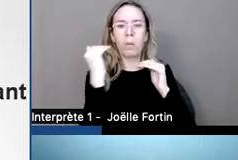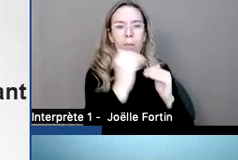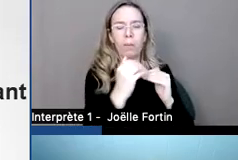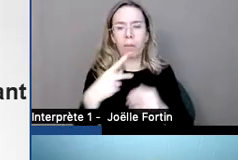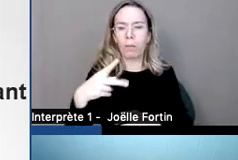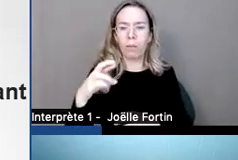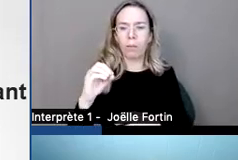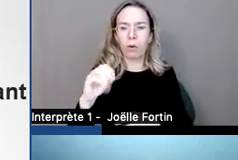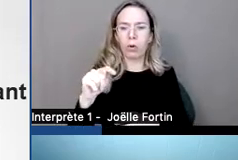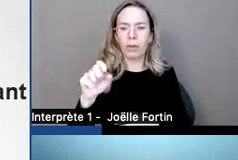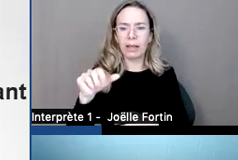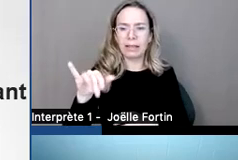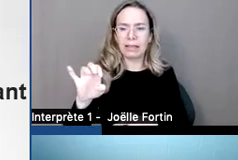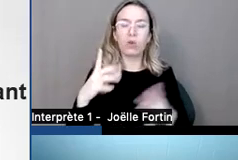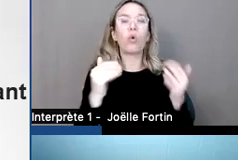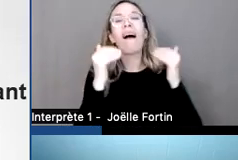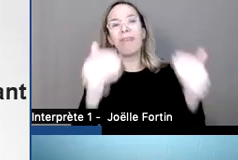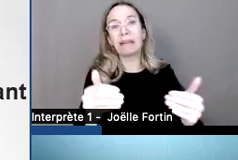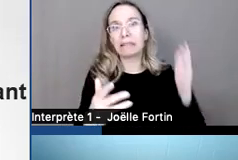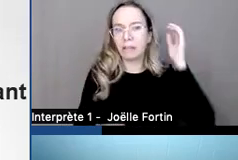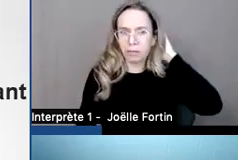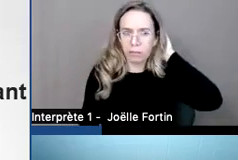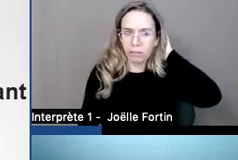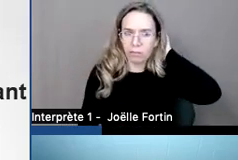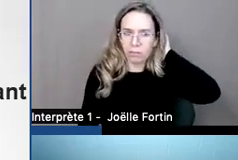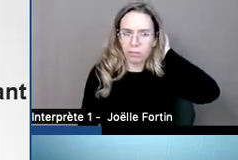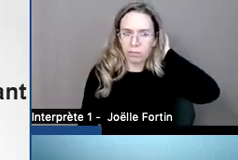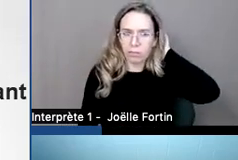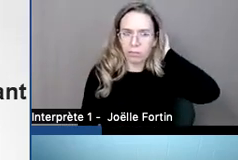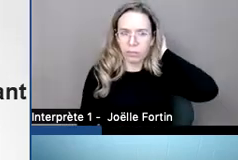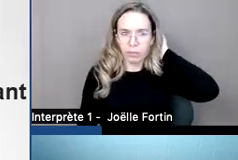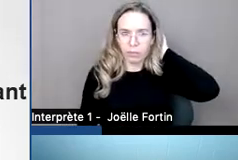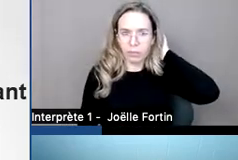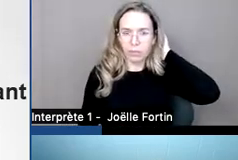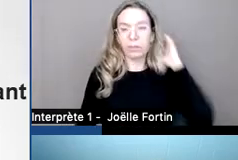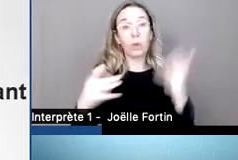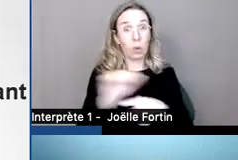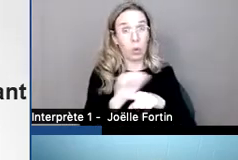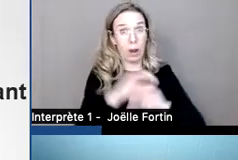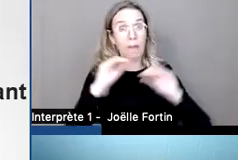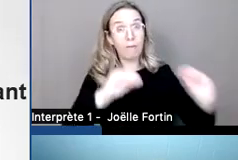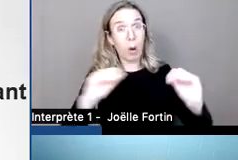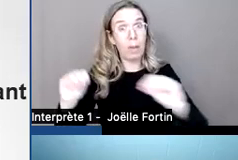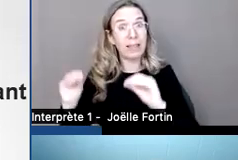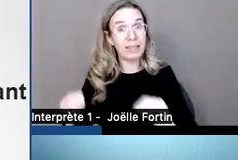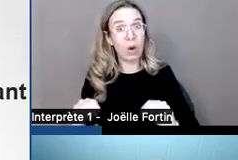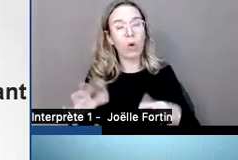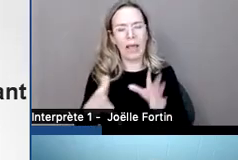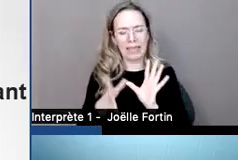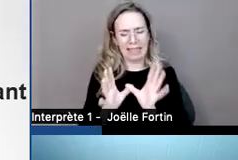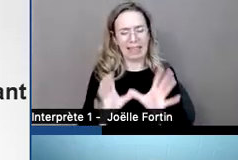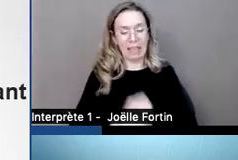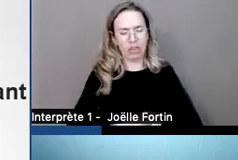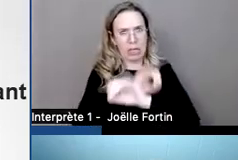unité avancée. Nous, dans la formation, nous donnons des stratégies claires et